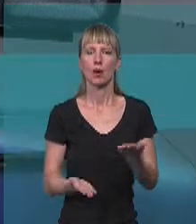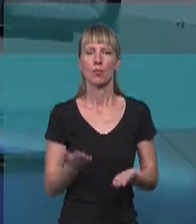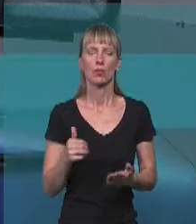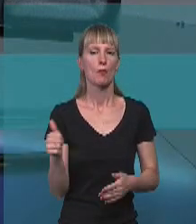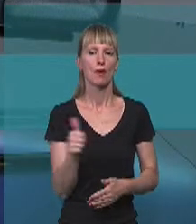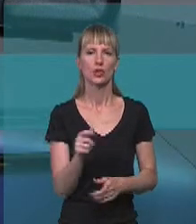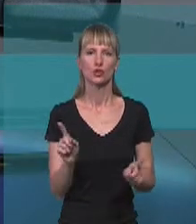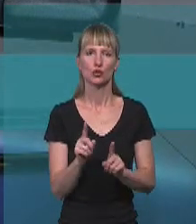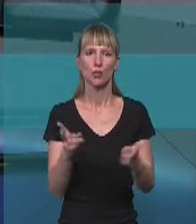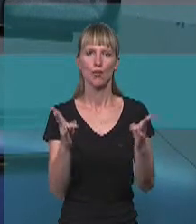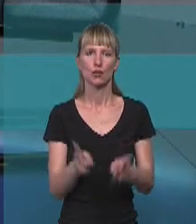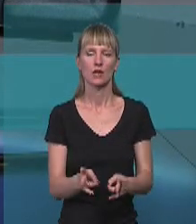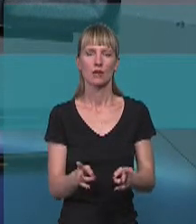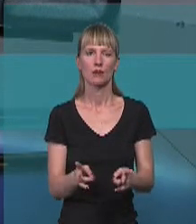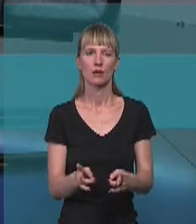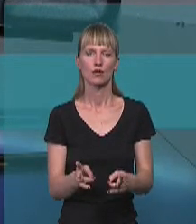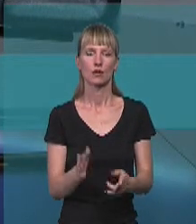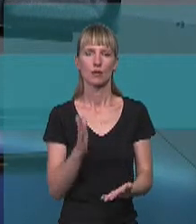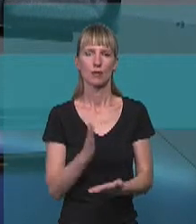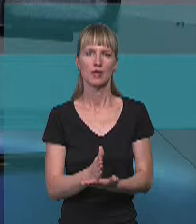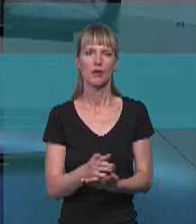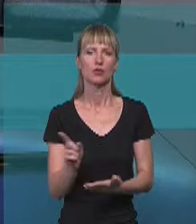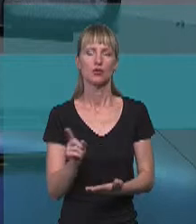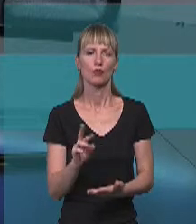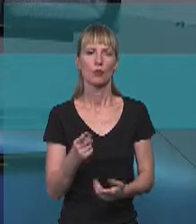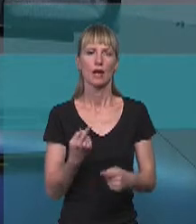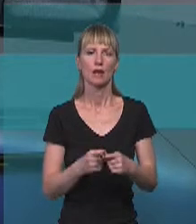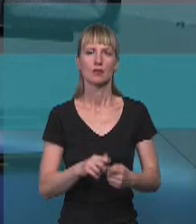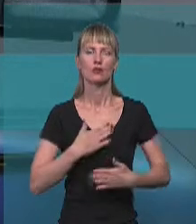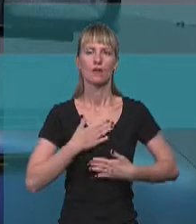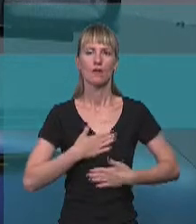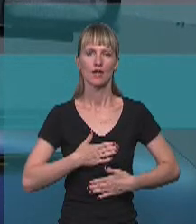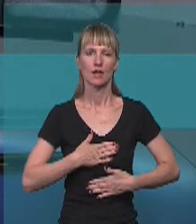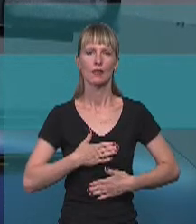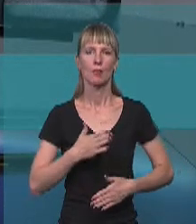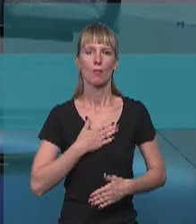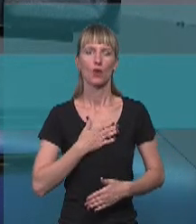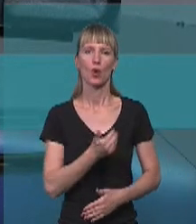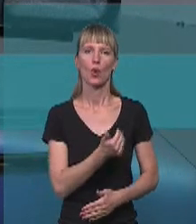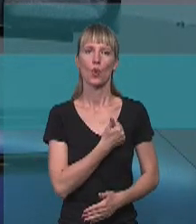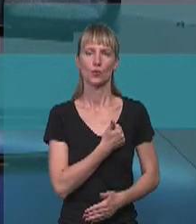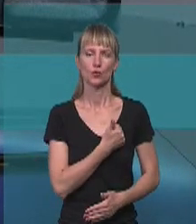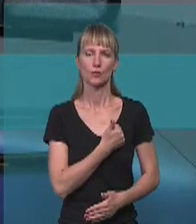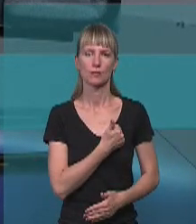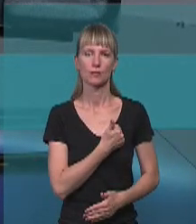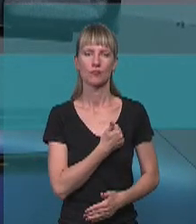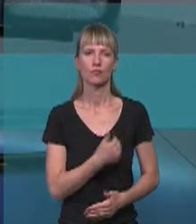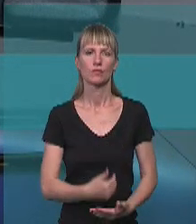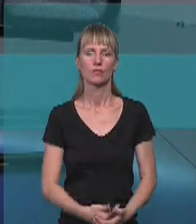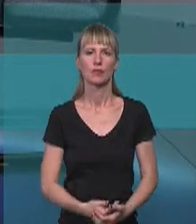мабуть, перше, що потрібно визначити для того, щоб оце задовольнити, оте моє хочу. Да? Але